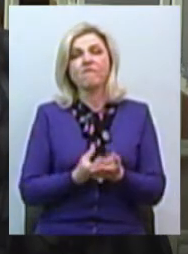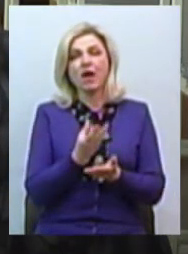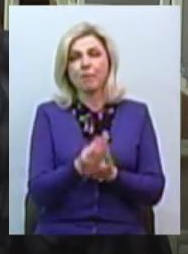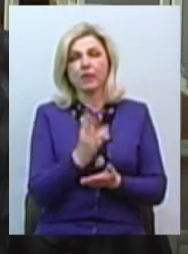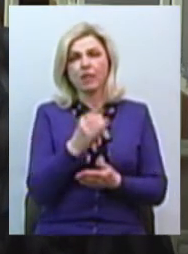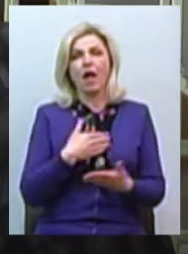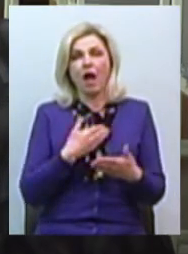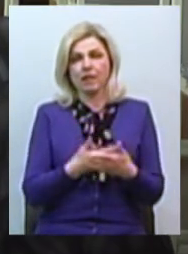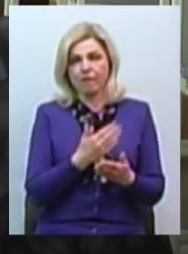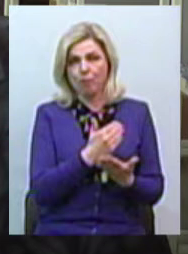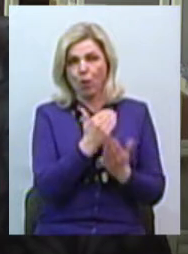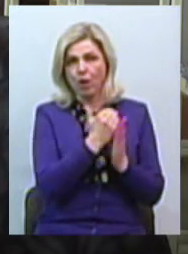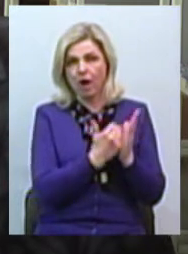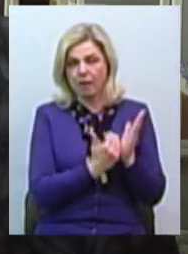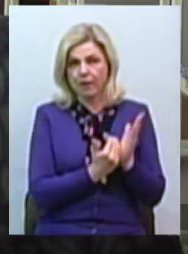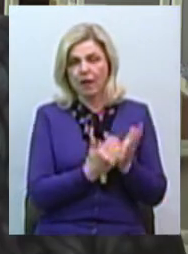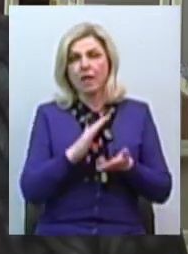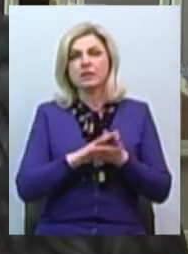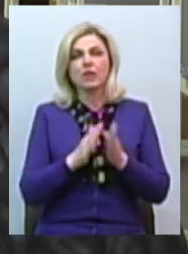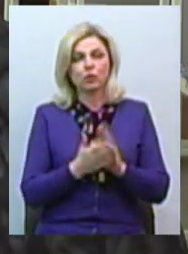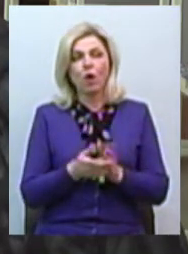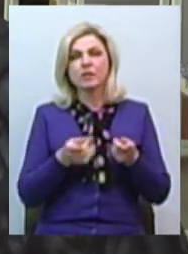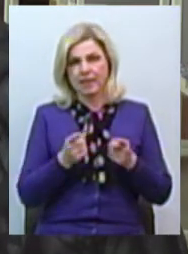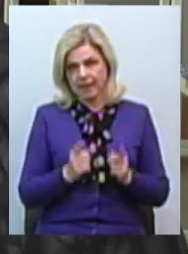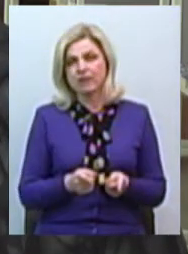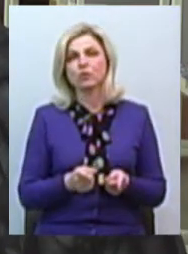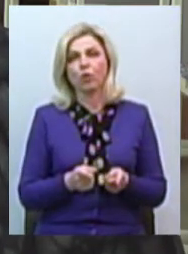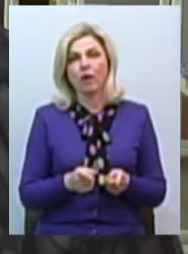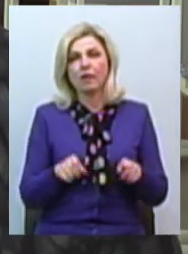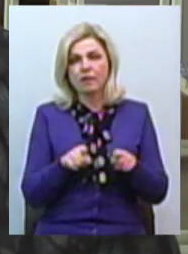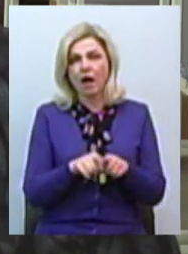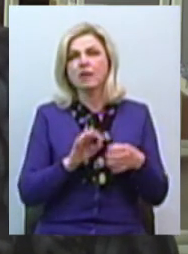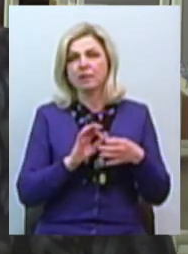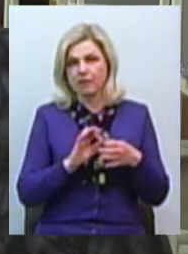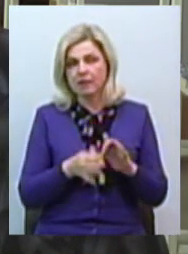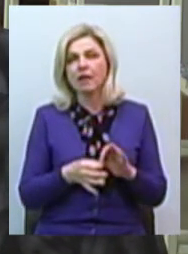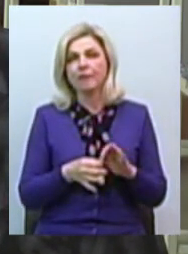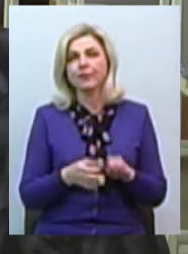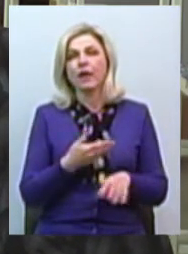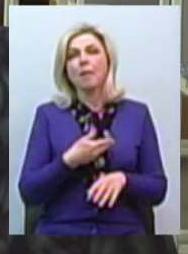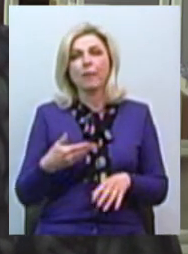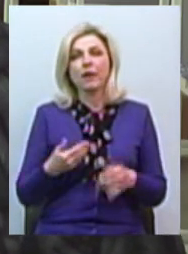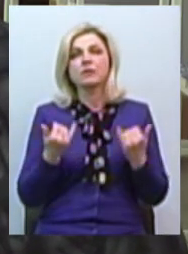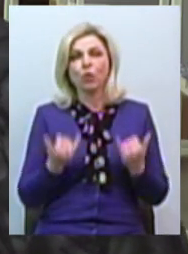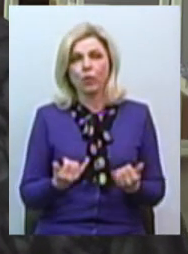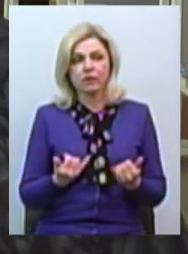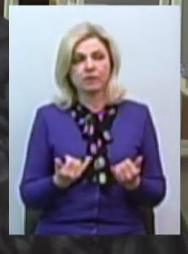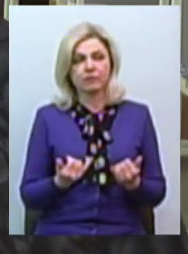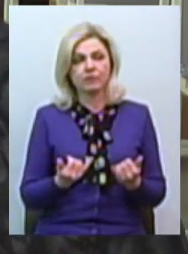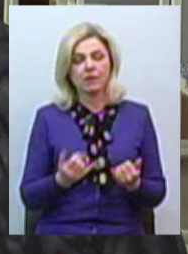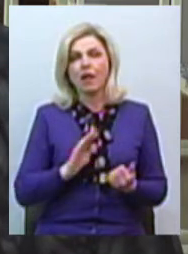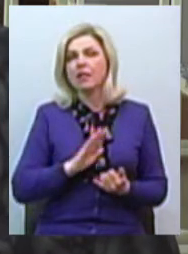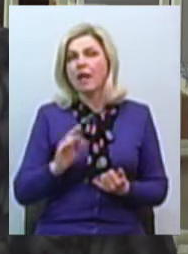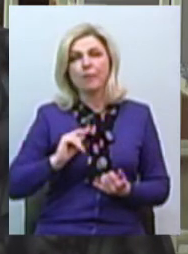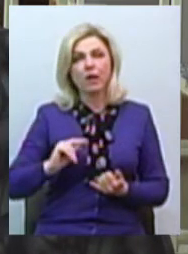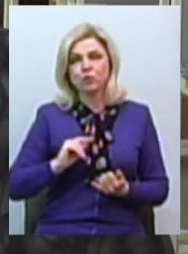активні програми. Ситуація дійсно така складна. Ми сьогодні не